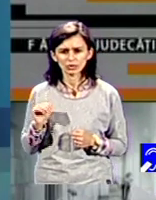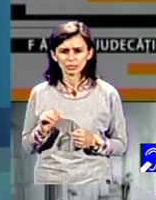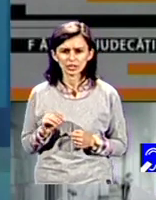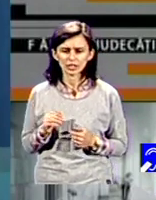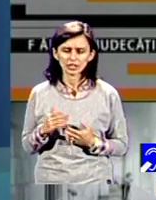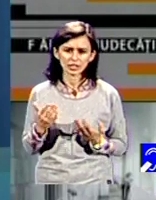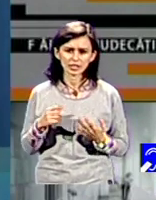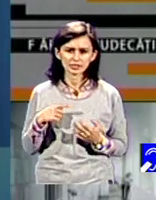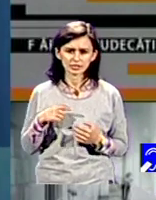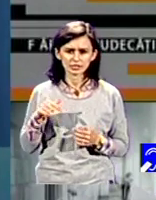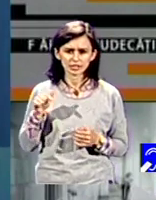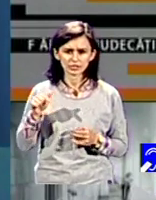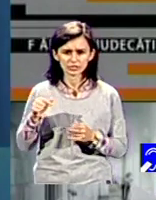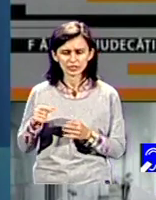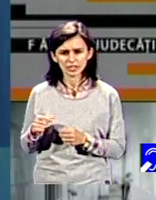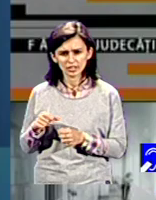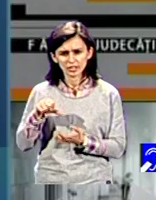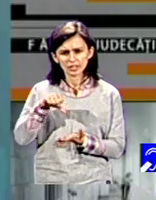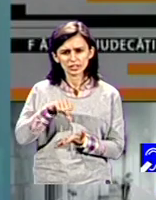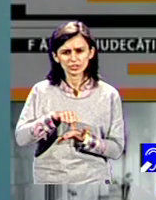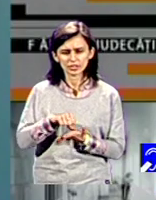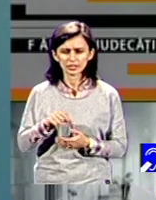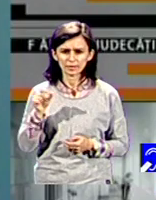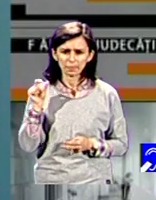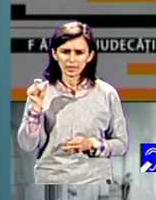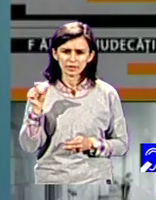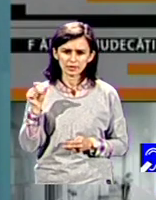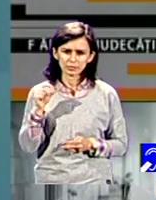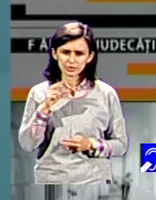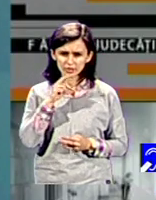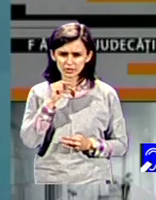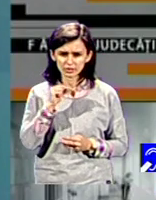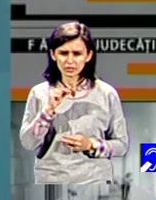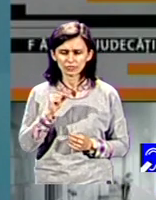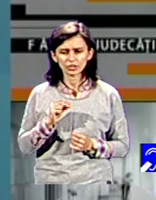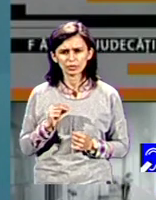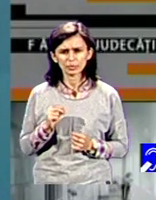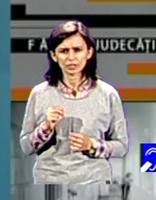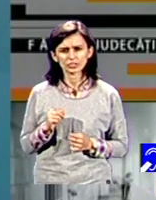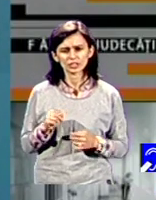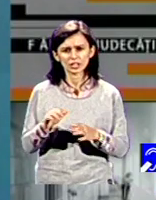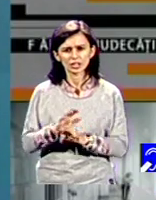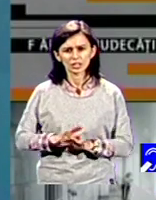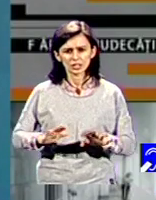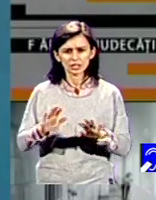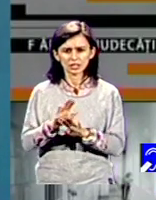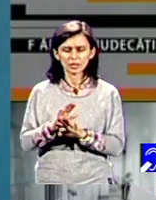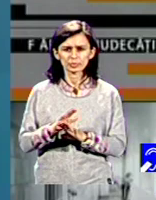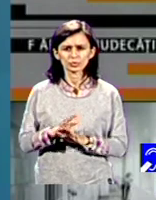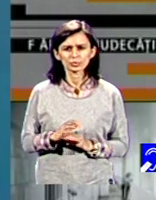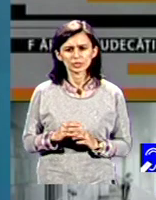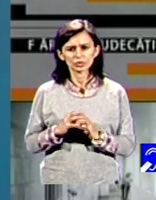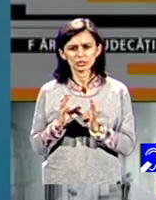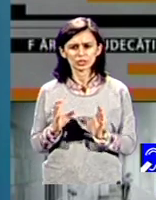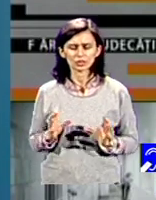a prea puțin să vorbește Dar spațiul public românesc despre